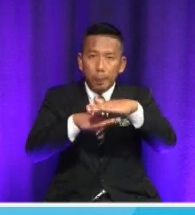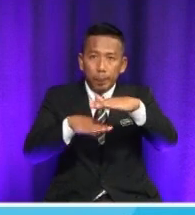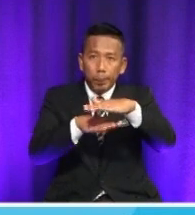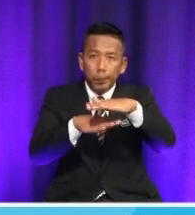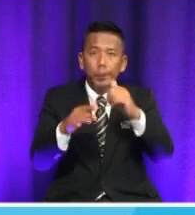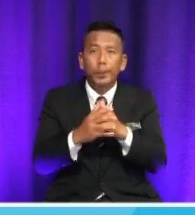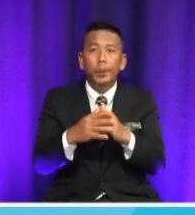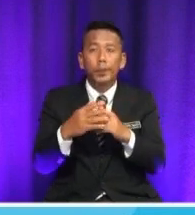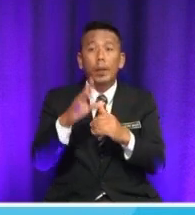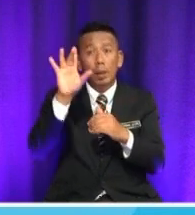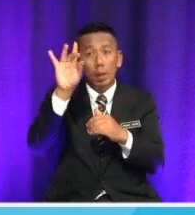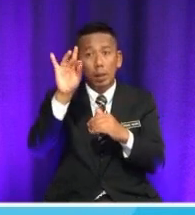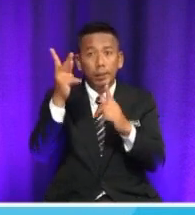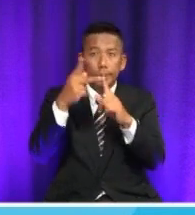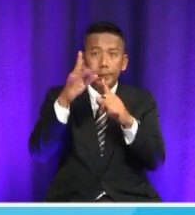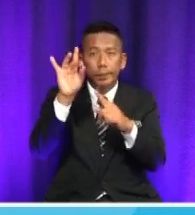kita akan coba